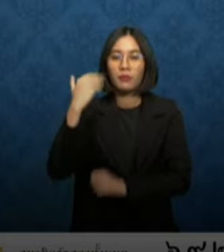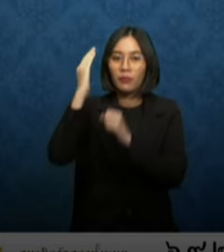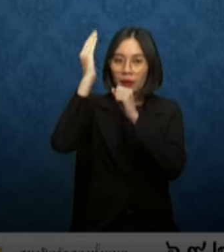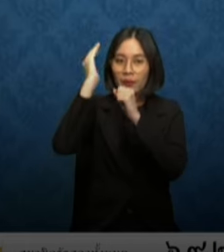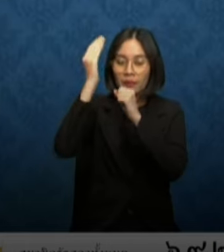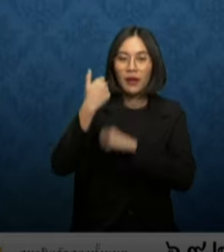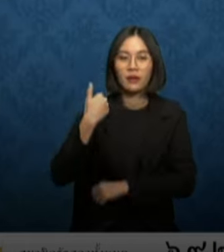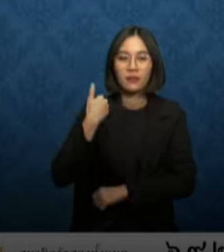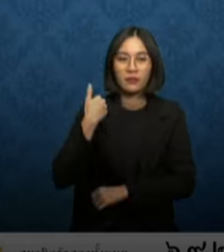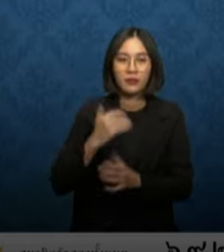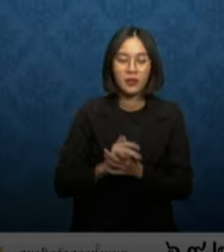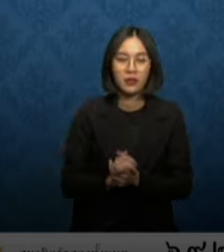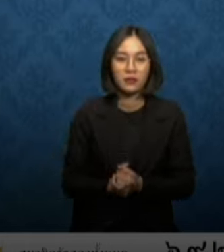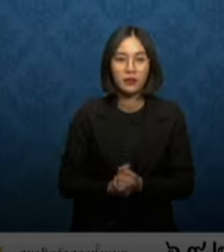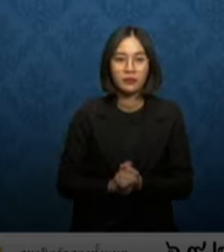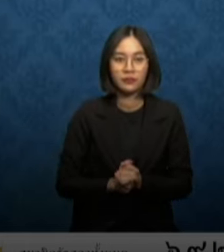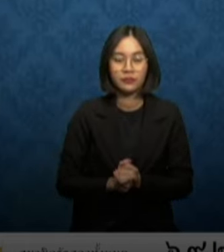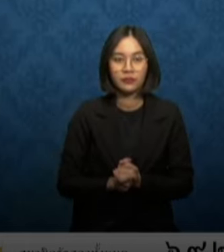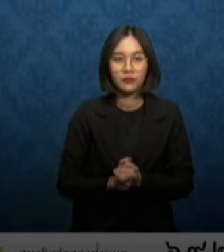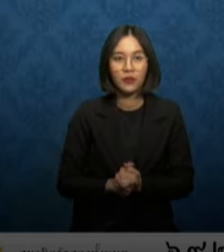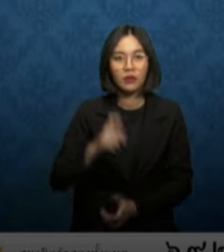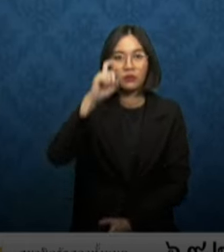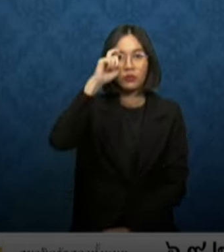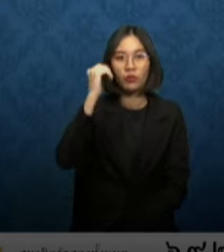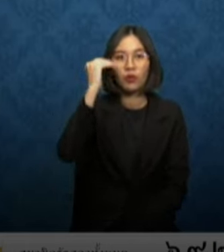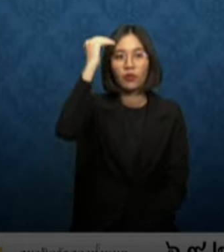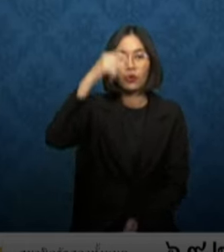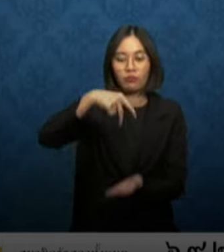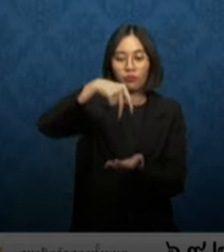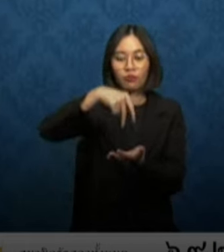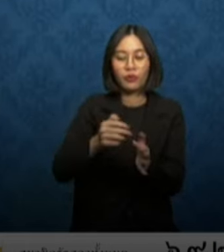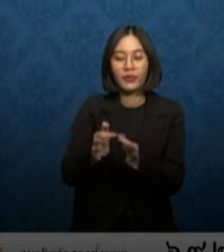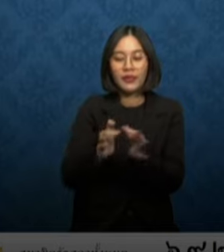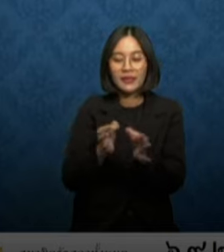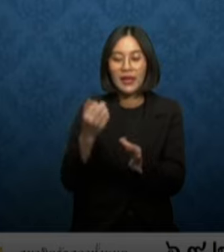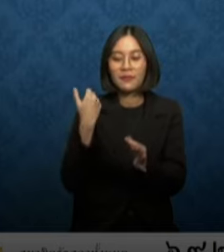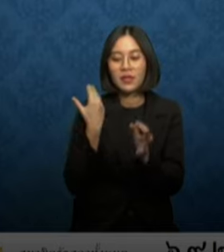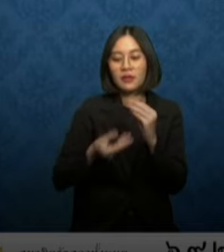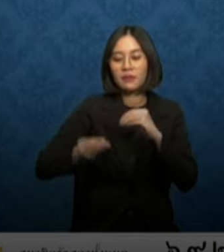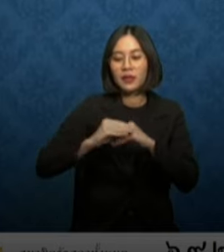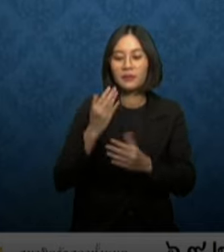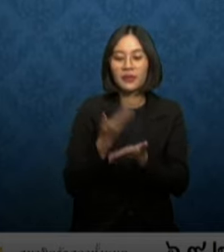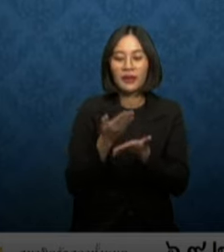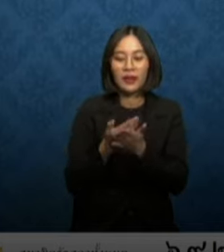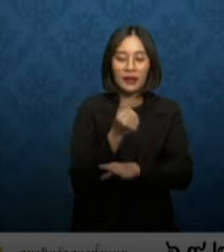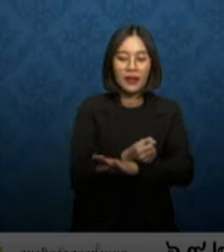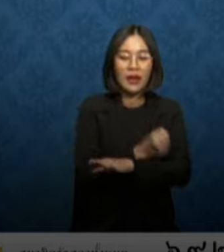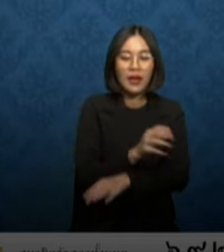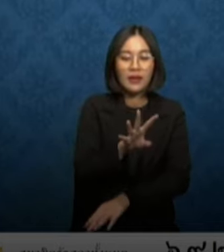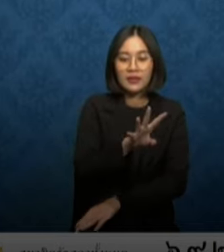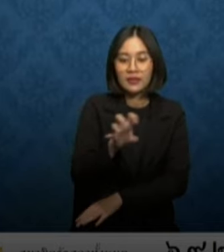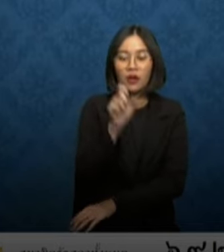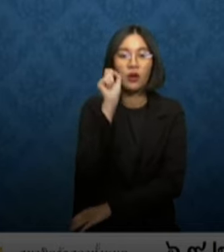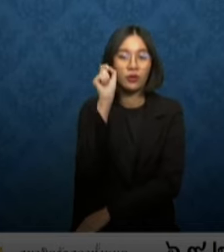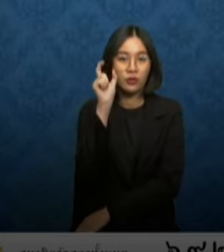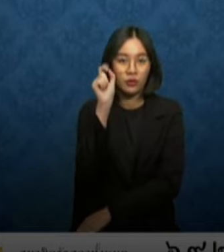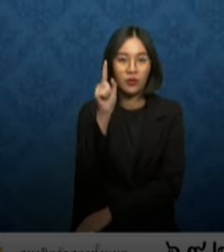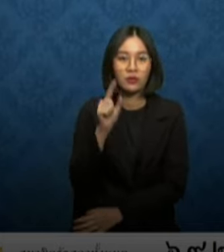เรื่องนี้และคุณเศรษฐาก็ได้ลุกขึ้นชี้แจงว่าจะมีการปรับค่าจ้างขั้นต่ำ 400บาทโดยเร็ว